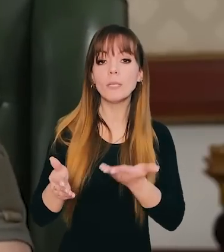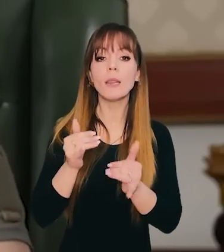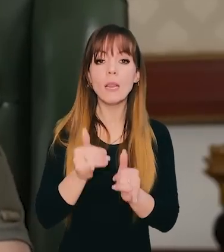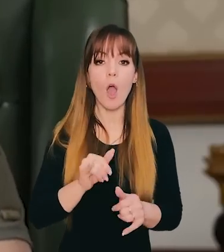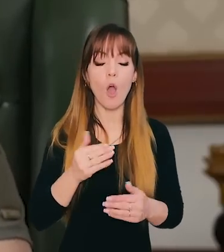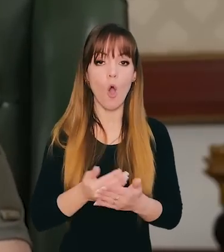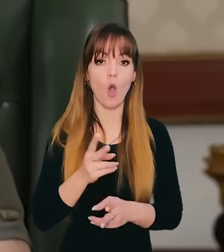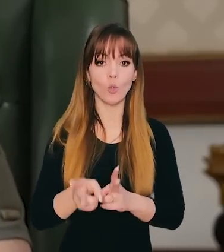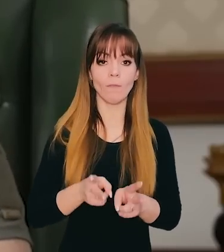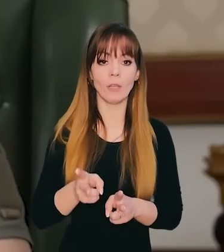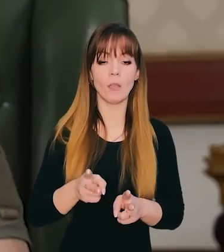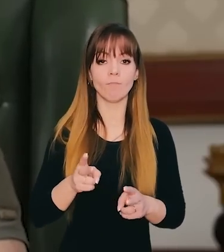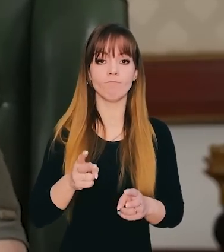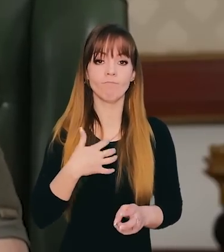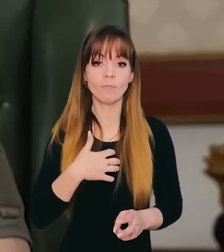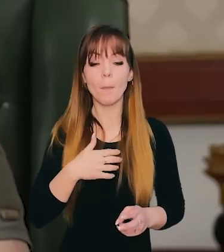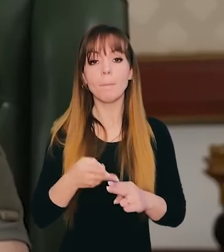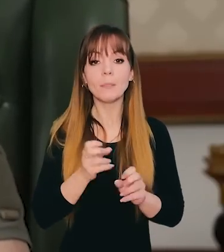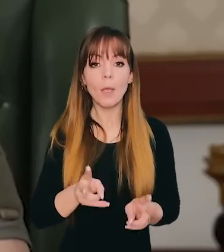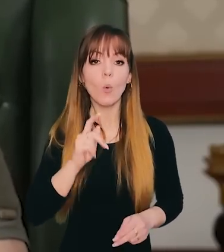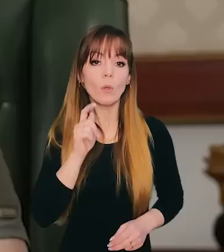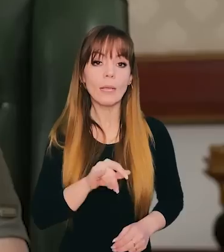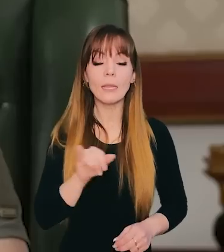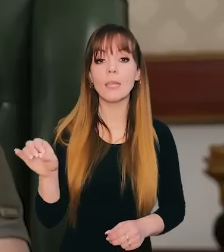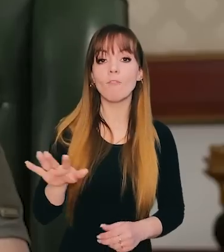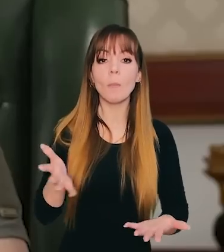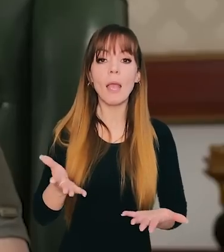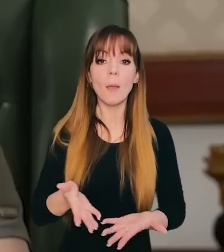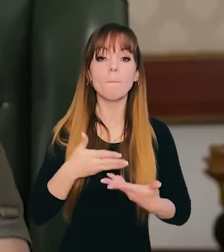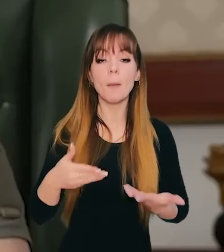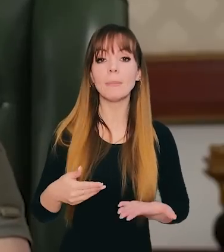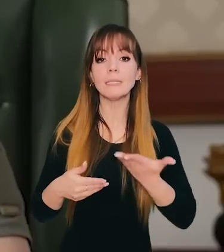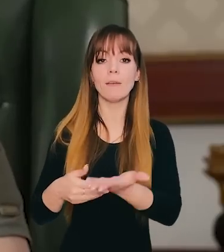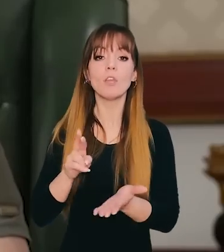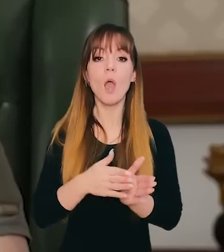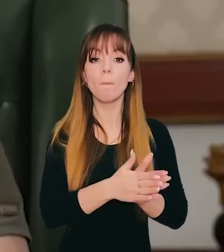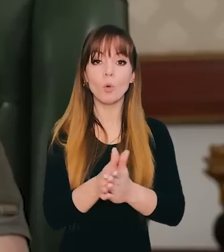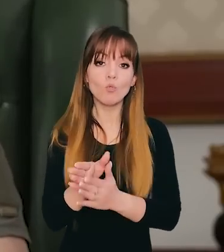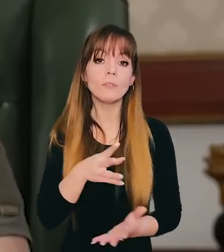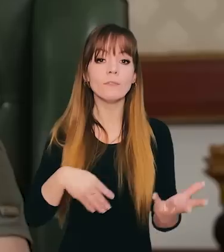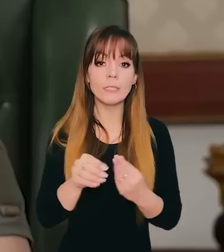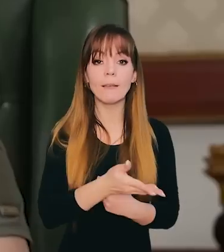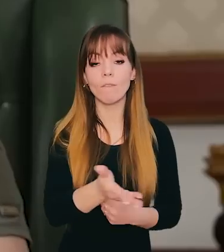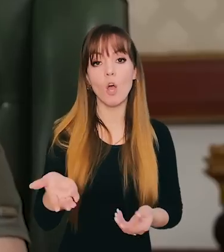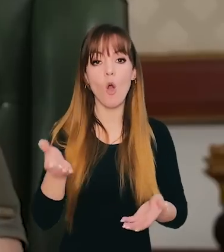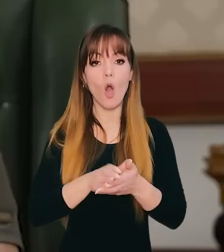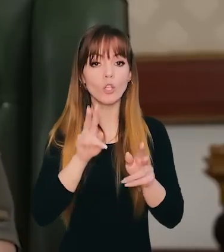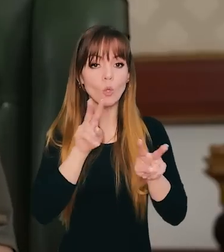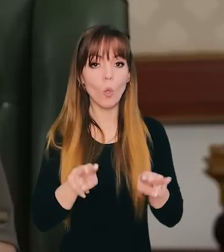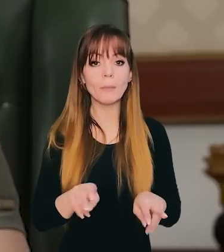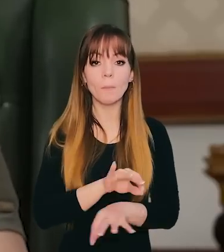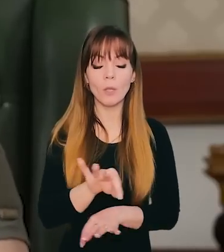пропозиціях для оновлення архітектури безпеки України та Європи які Ми представили я прошу усіх вас